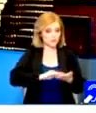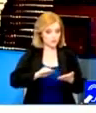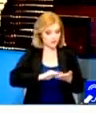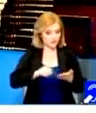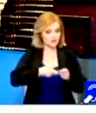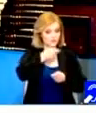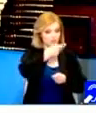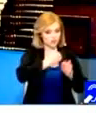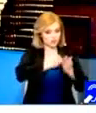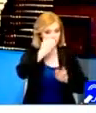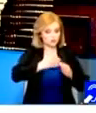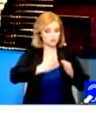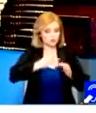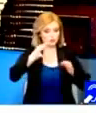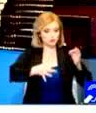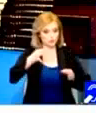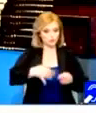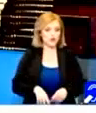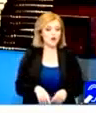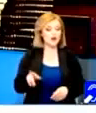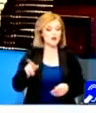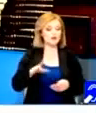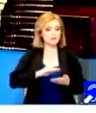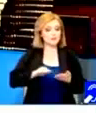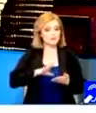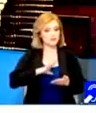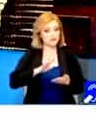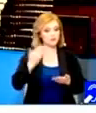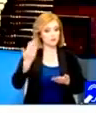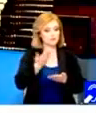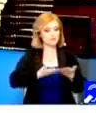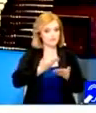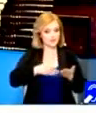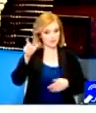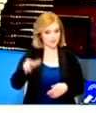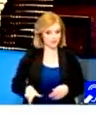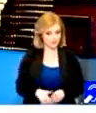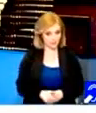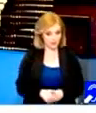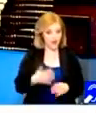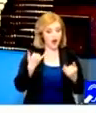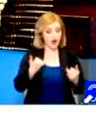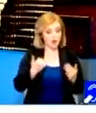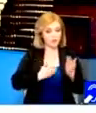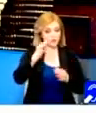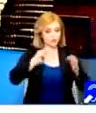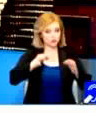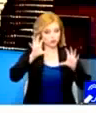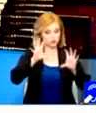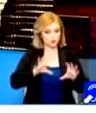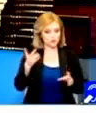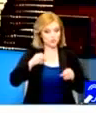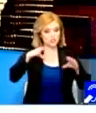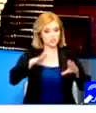Curtea Constituțională de către un consilier al președintelui Igor Dodon. În alta curte trebuie să interpreteze legislația și să dea